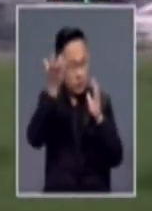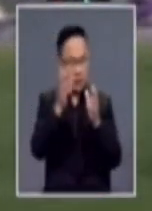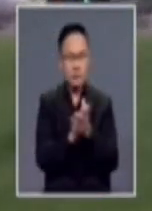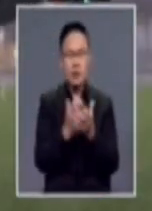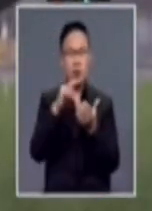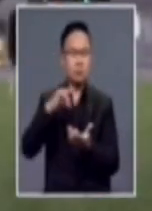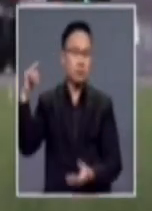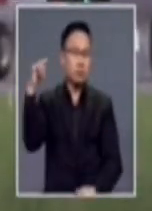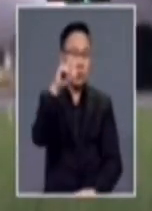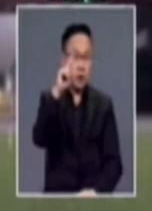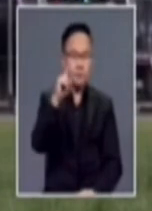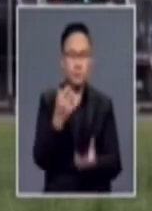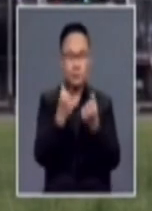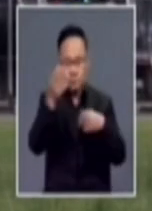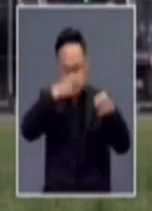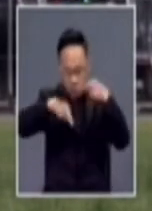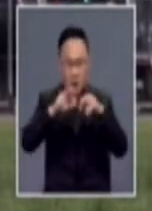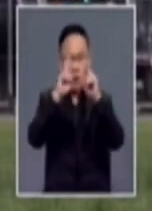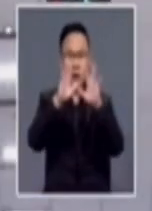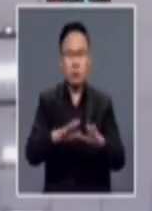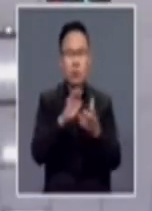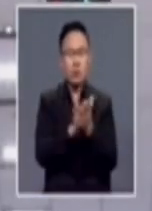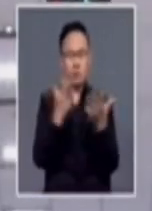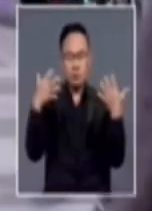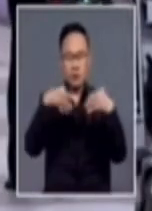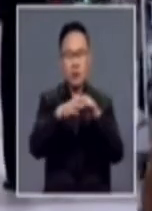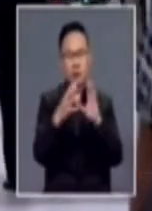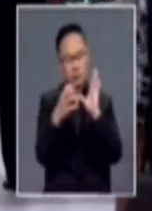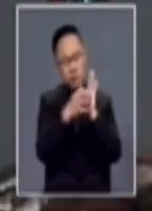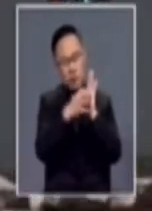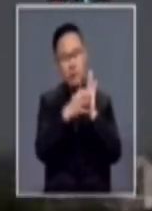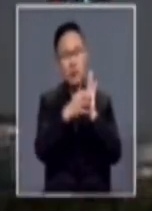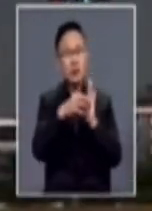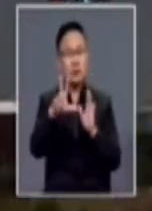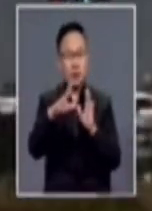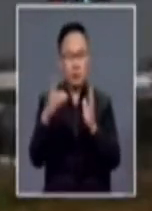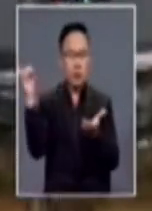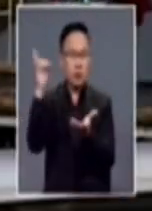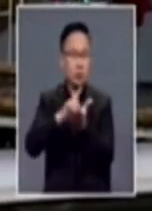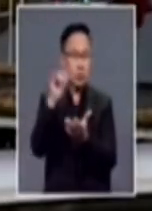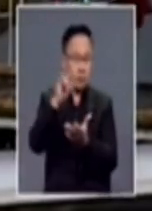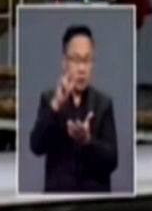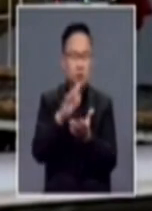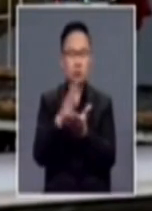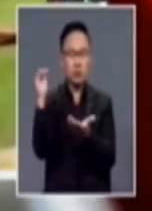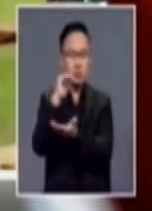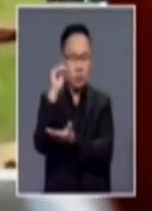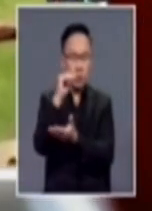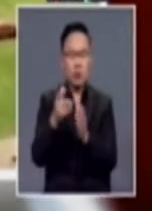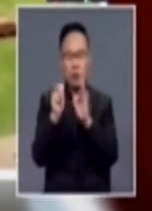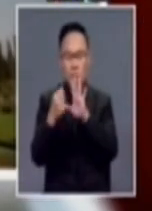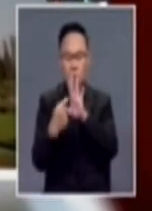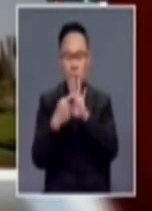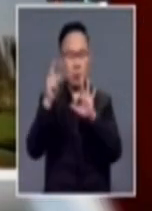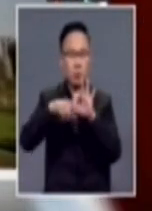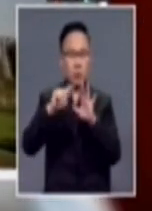นส่งทางอากาศอยู่ระหว่างการพัฒนาระบบขนส่งเชื่อมโยง3ท่าอากาศยานคือดอนเมืองสุวรรณภูมิและอู่ตะเภาภาคกลางนับ